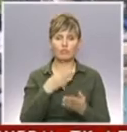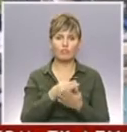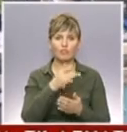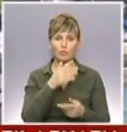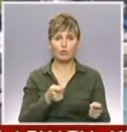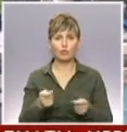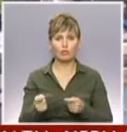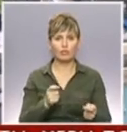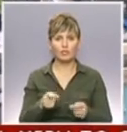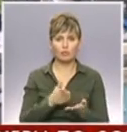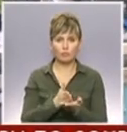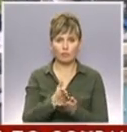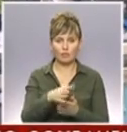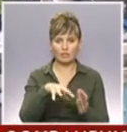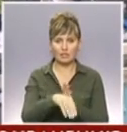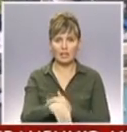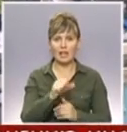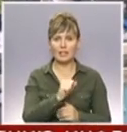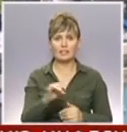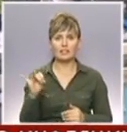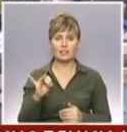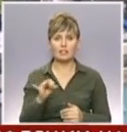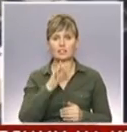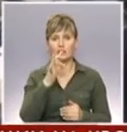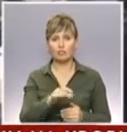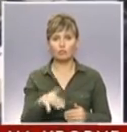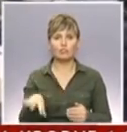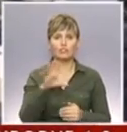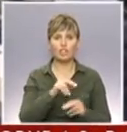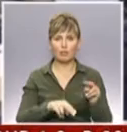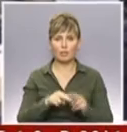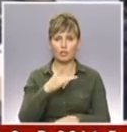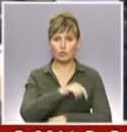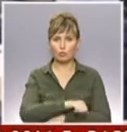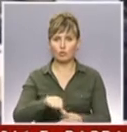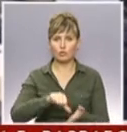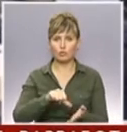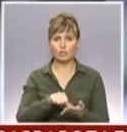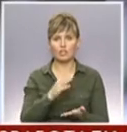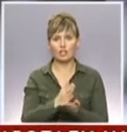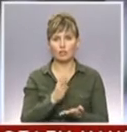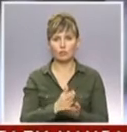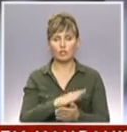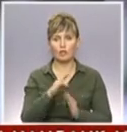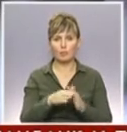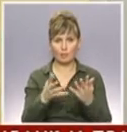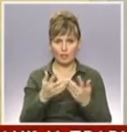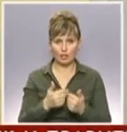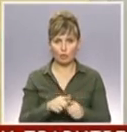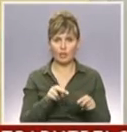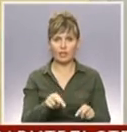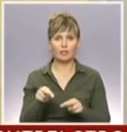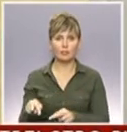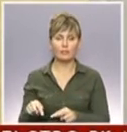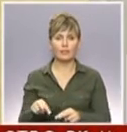очередь, руководитель профильного ведомства Асет Исекешев отметил, что все объекты с зарубежным участием находятся под мониторингом.